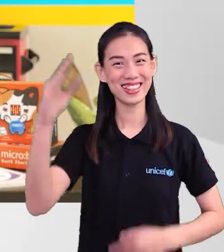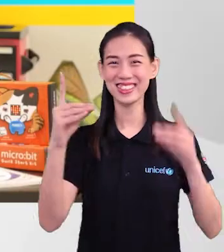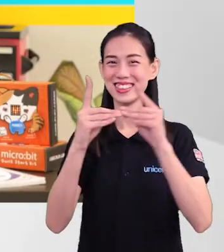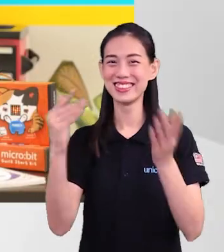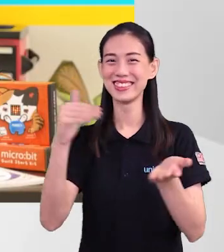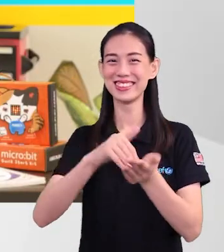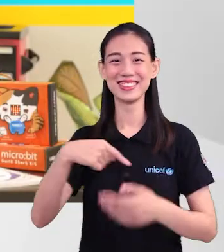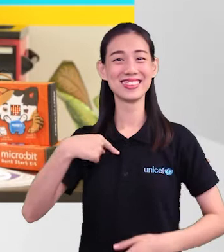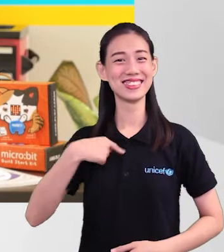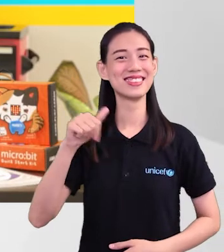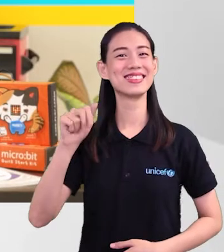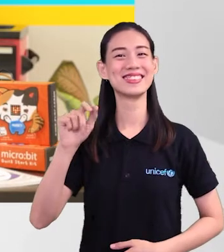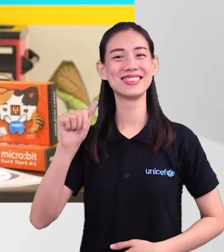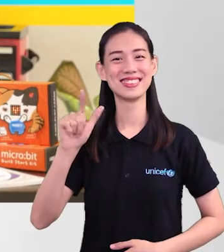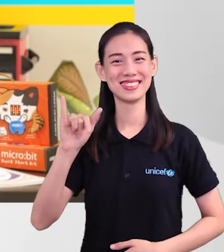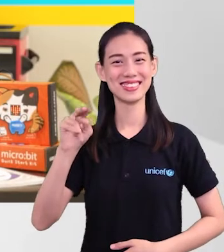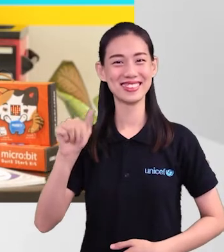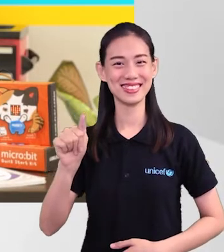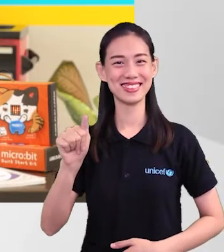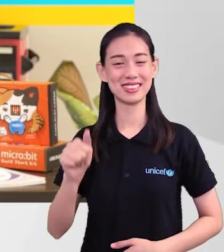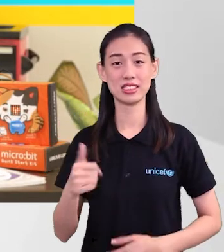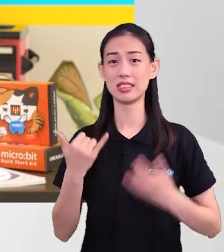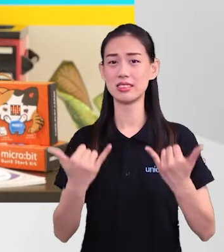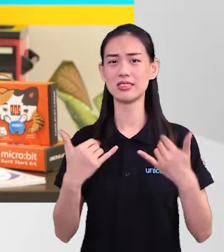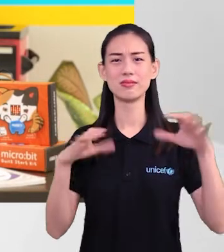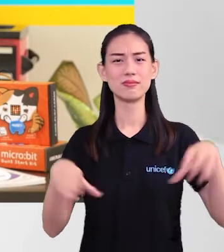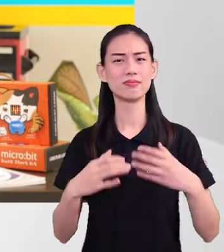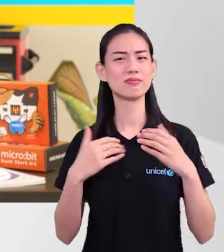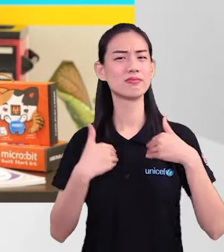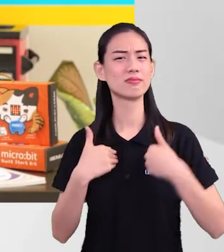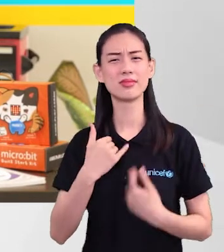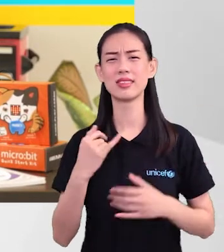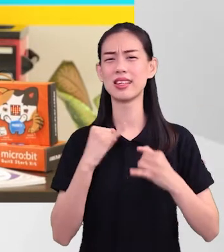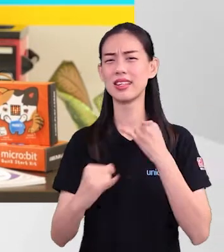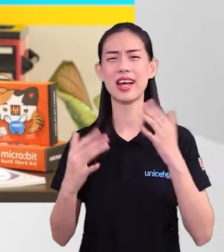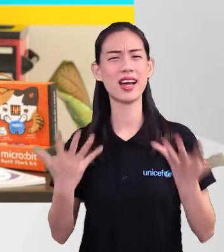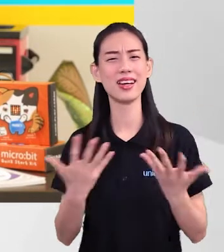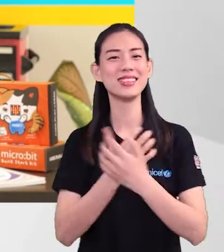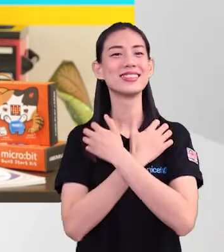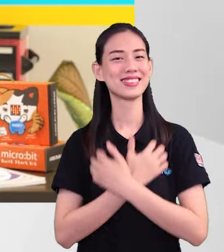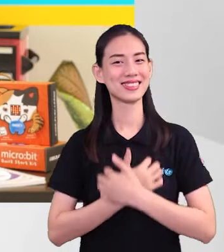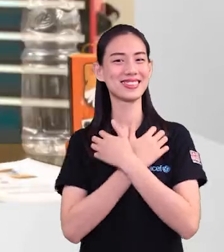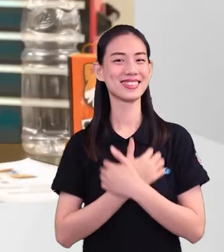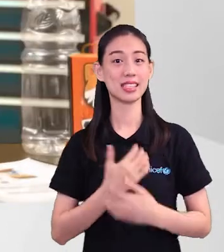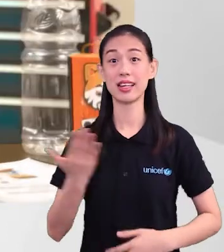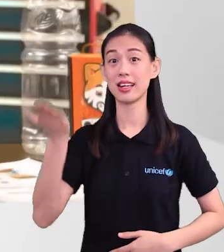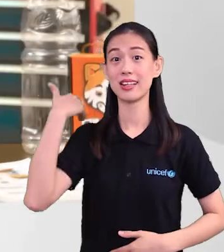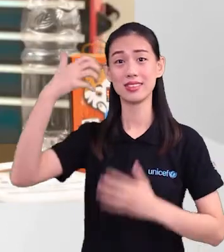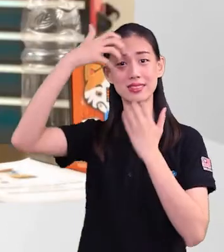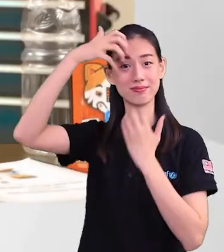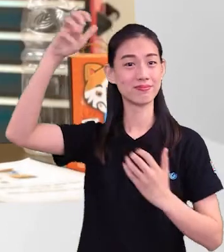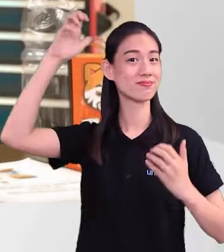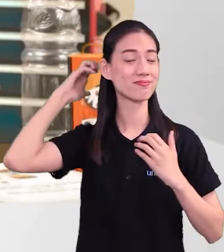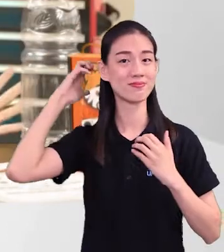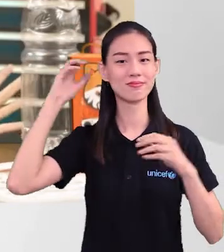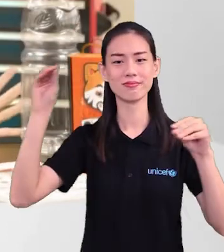Hello world, selamat kembali ke Siri Microbit. Saya Alina dan hari ini kita akan membina binatang terakhir dalam siri ini iaitu beruang. Dalam video yang lepas,